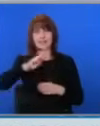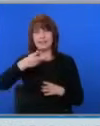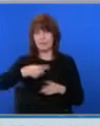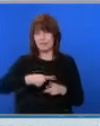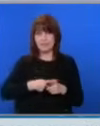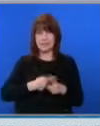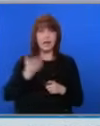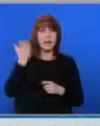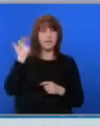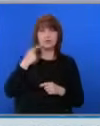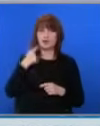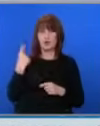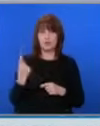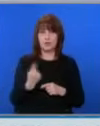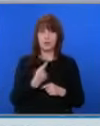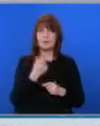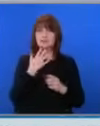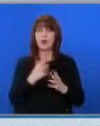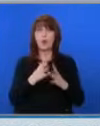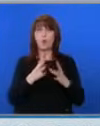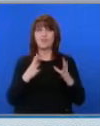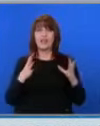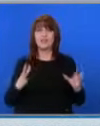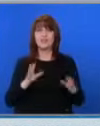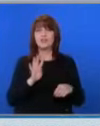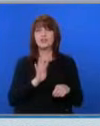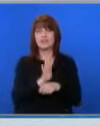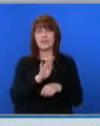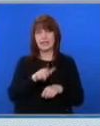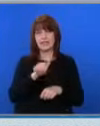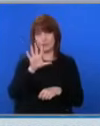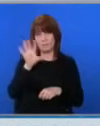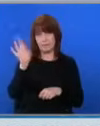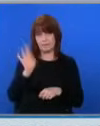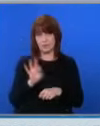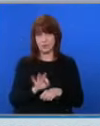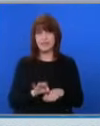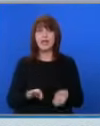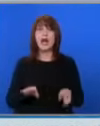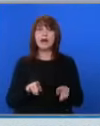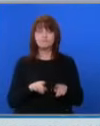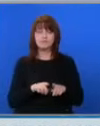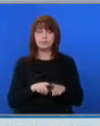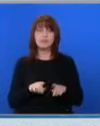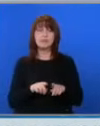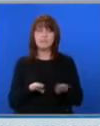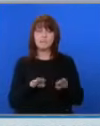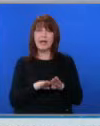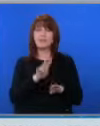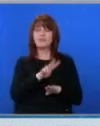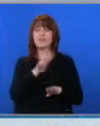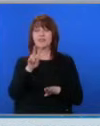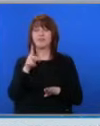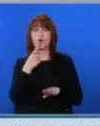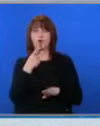3 месеца на миналата година са се увеличили със средно 14,5% спрямо същия период на 22-а. Това по данни